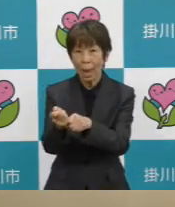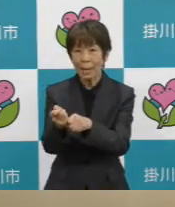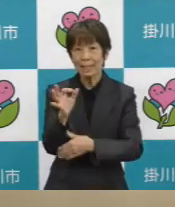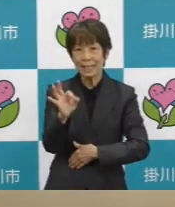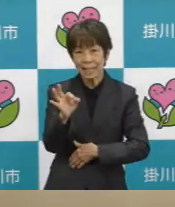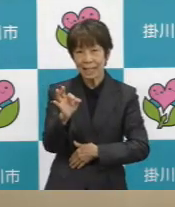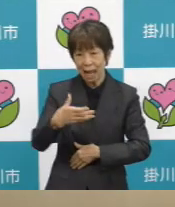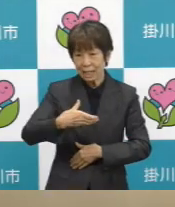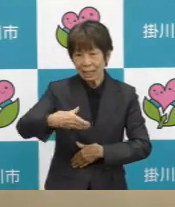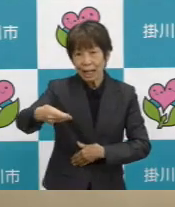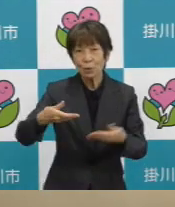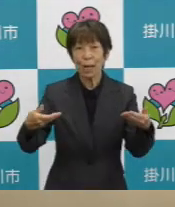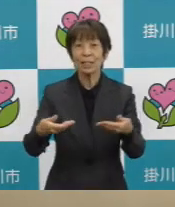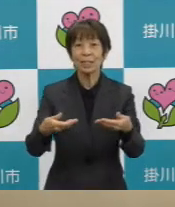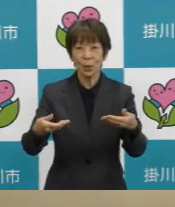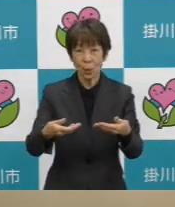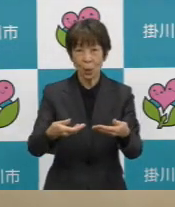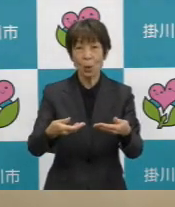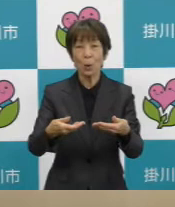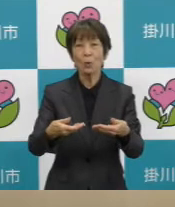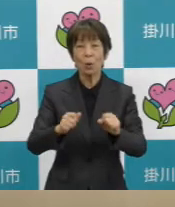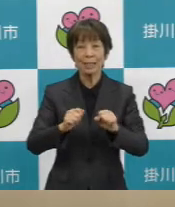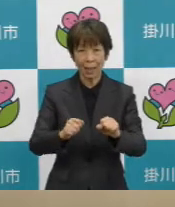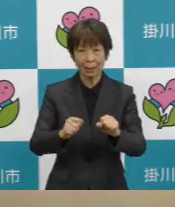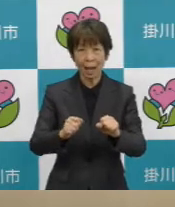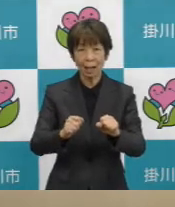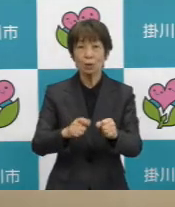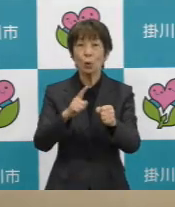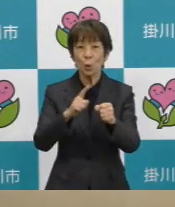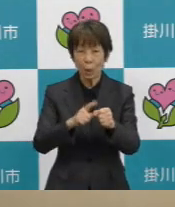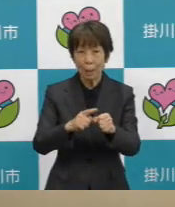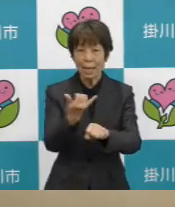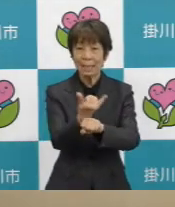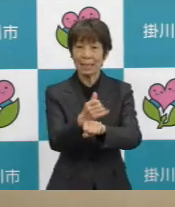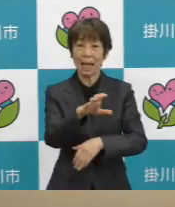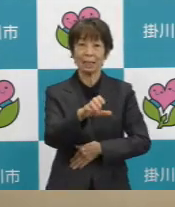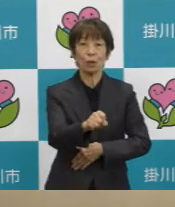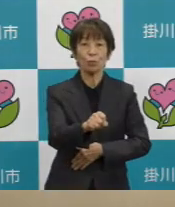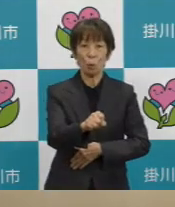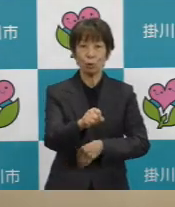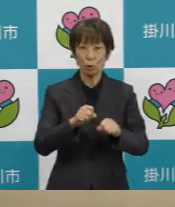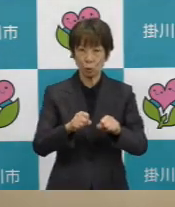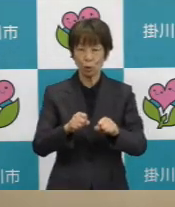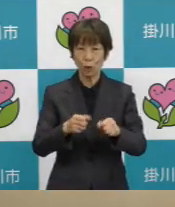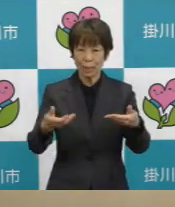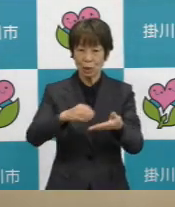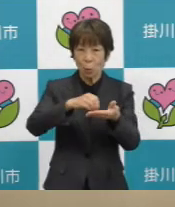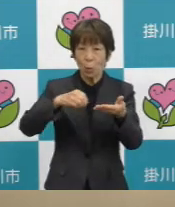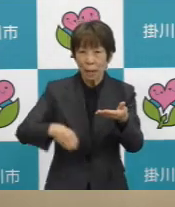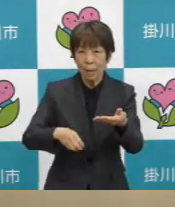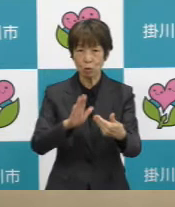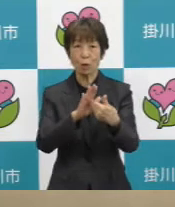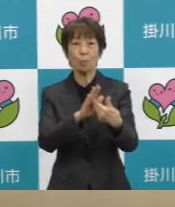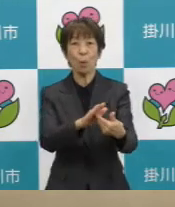資金貸付事業の実施による人材確保、それから離職防止を進め